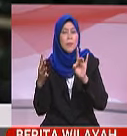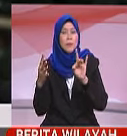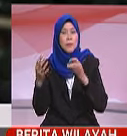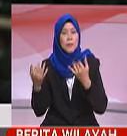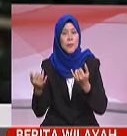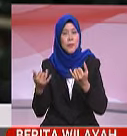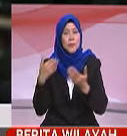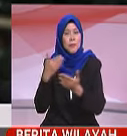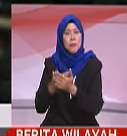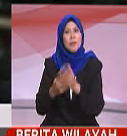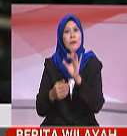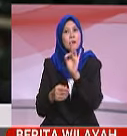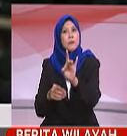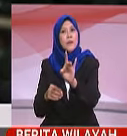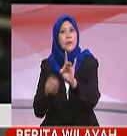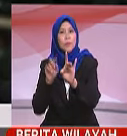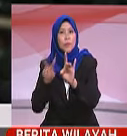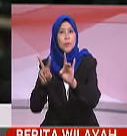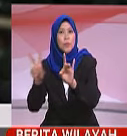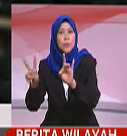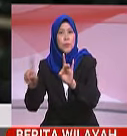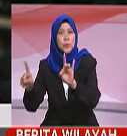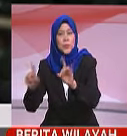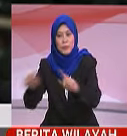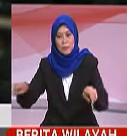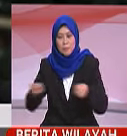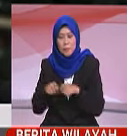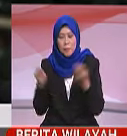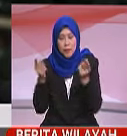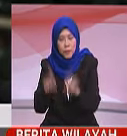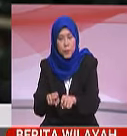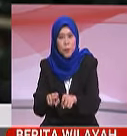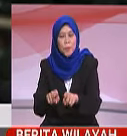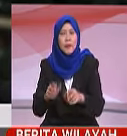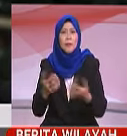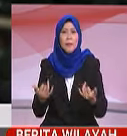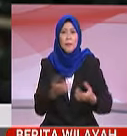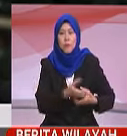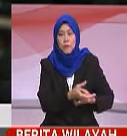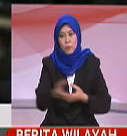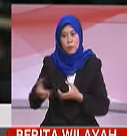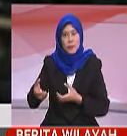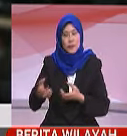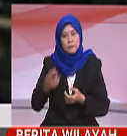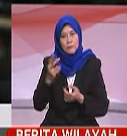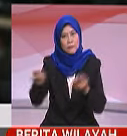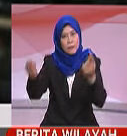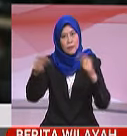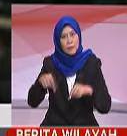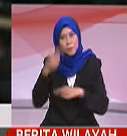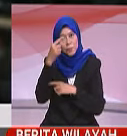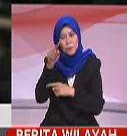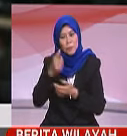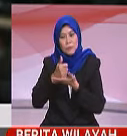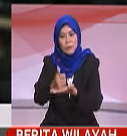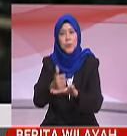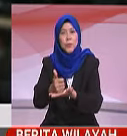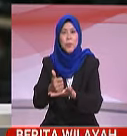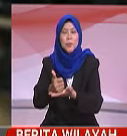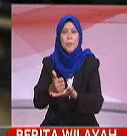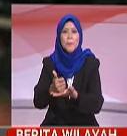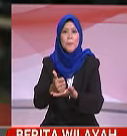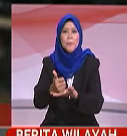daerah sampai delapan 21 Deep di tempat kejadian barulah Balai Labuan datang untuk sebagai bantuan